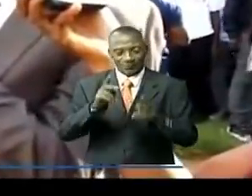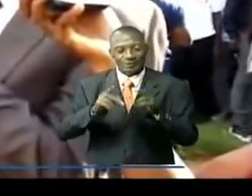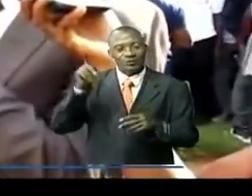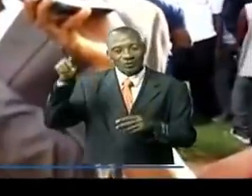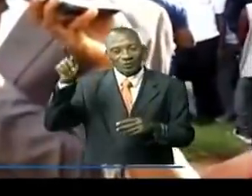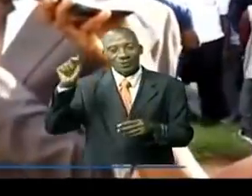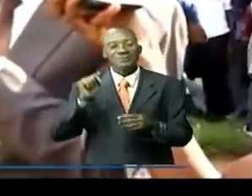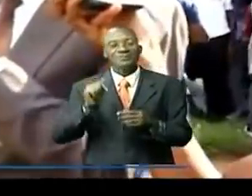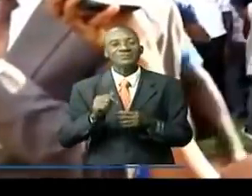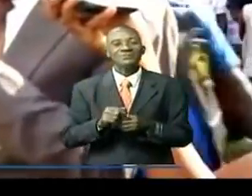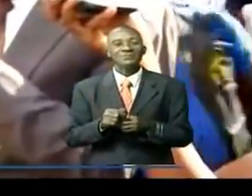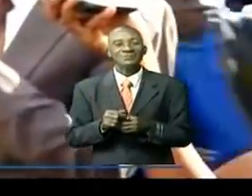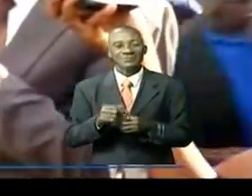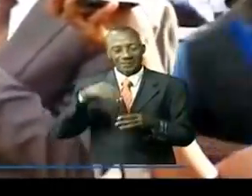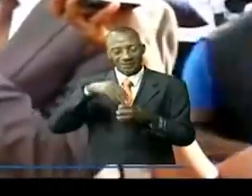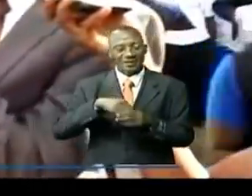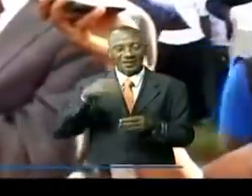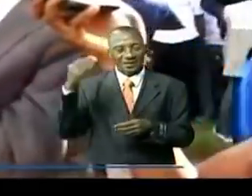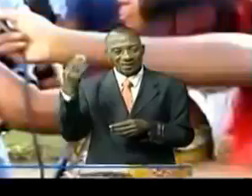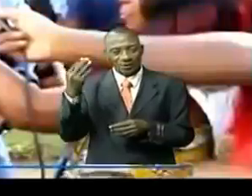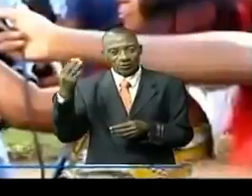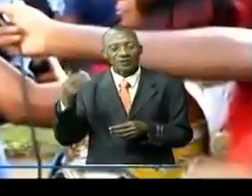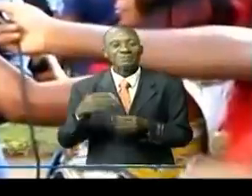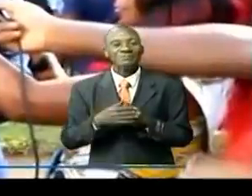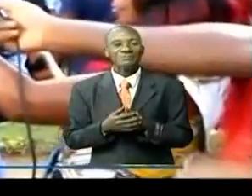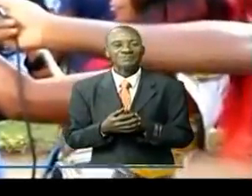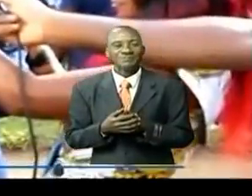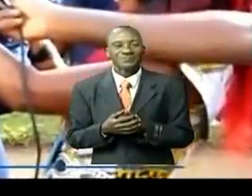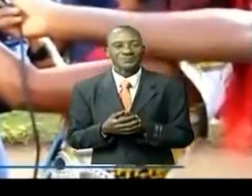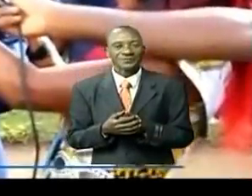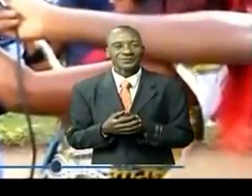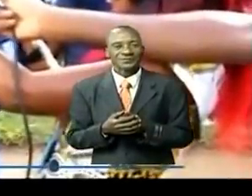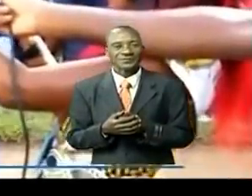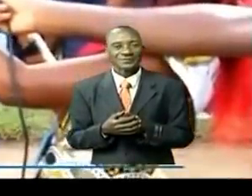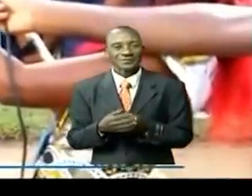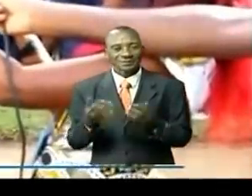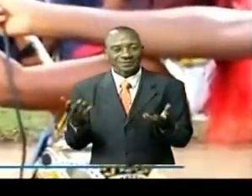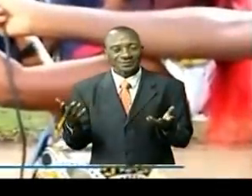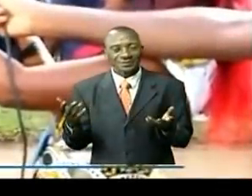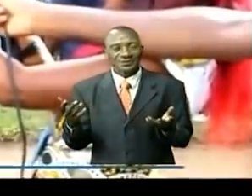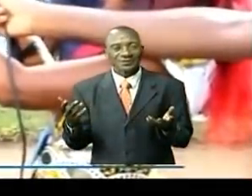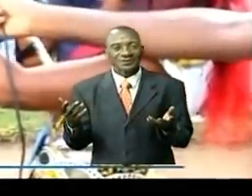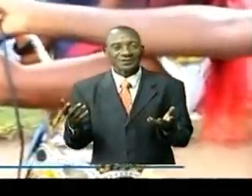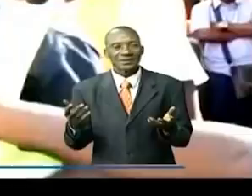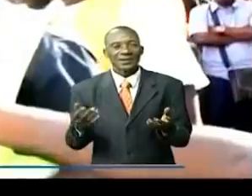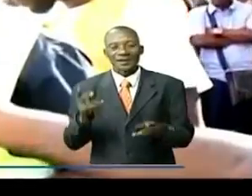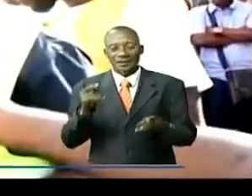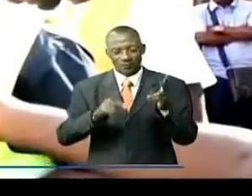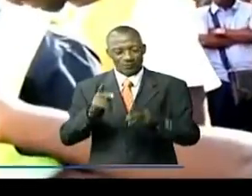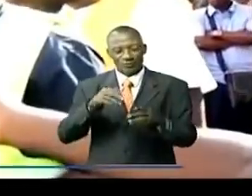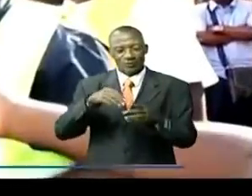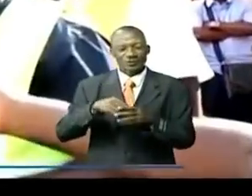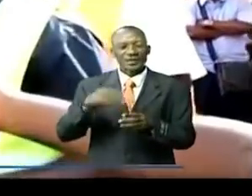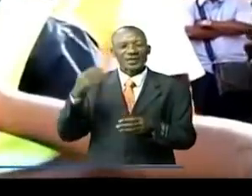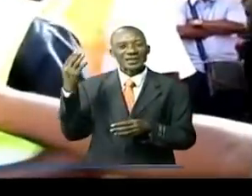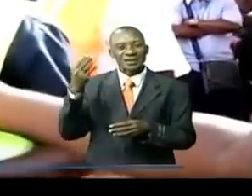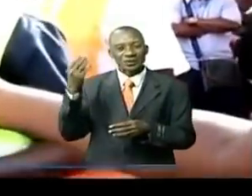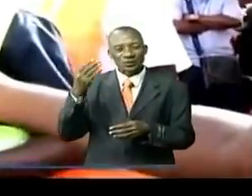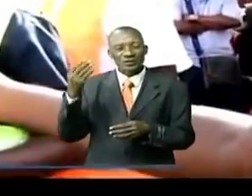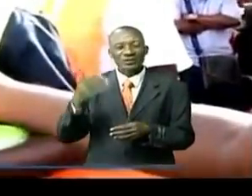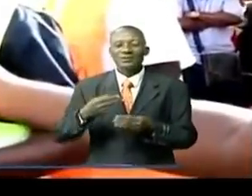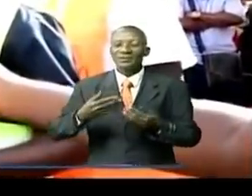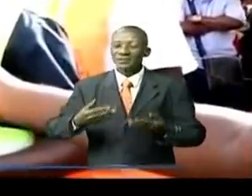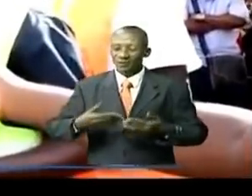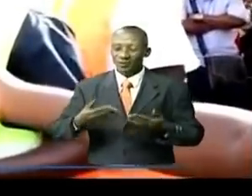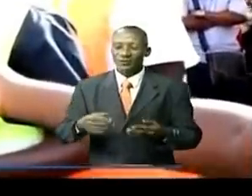infrastructure, tous les intervenants, notamment le maire de Kikwit, le médecin chef des zones de Kikwit Sud, voire même les constructeurs, ont tous salué la bravoure